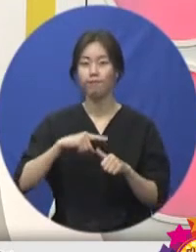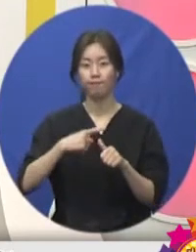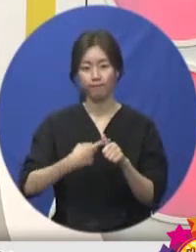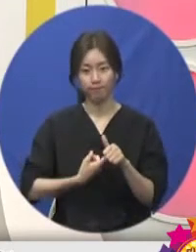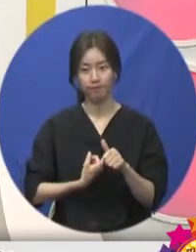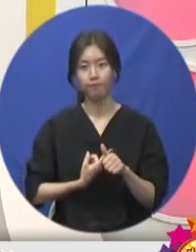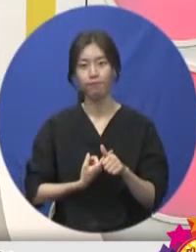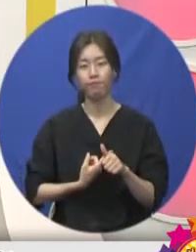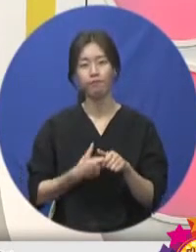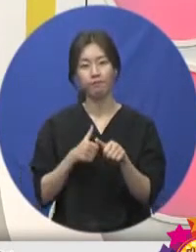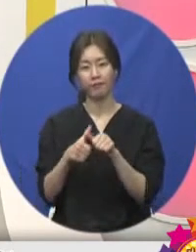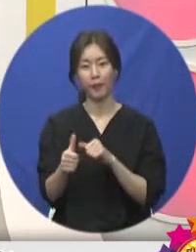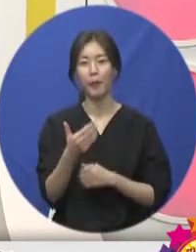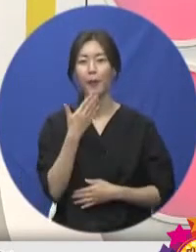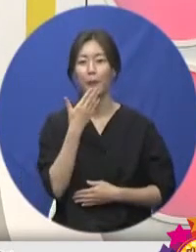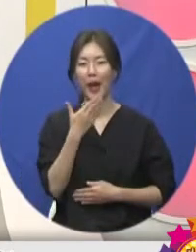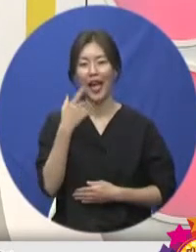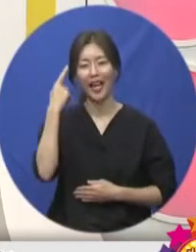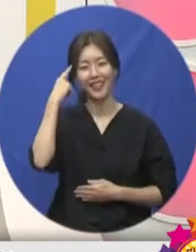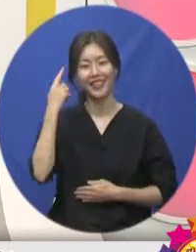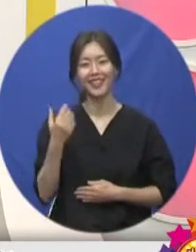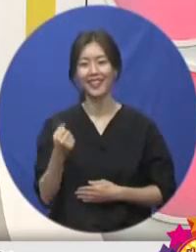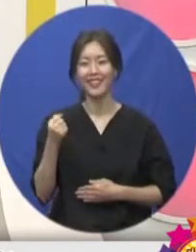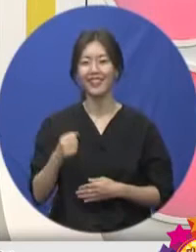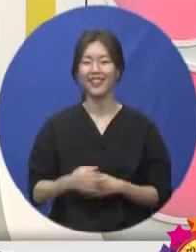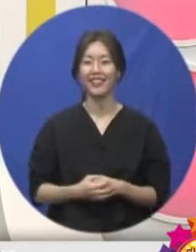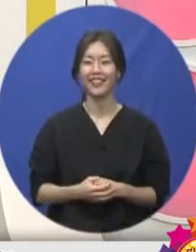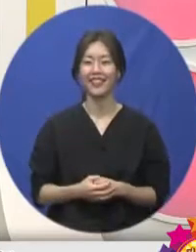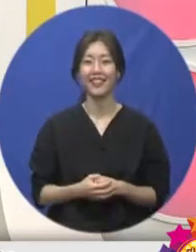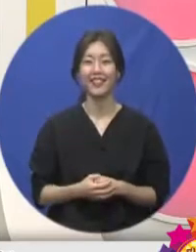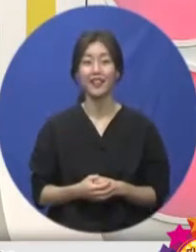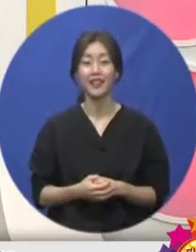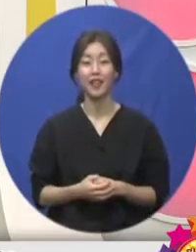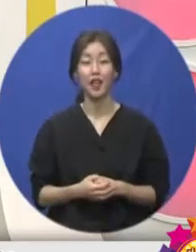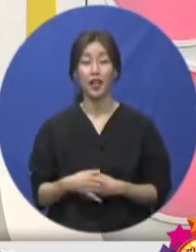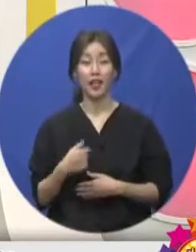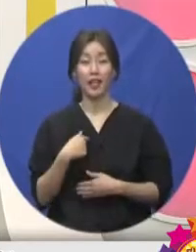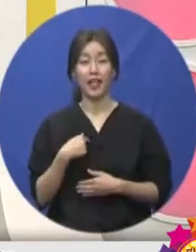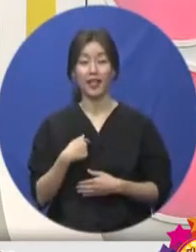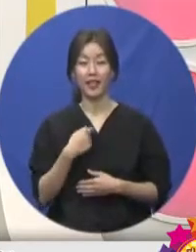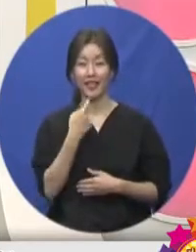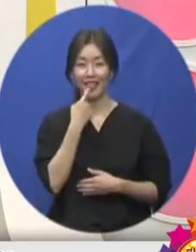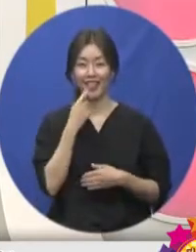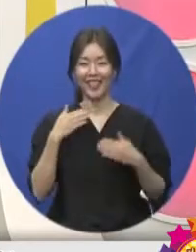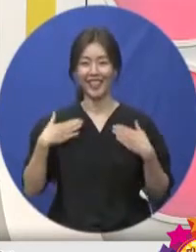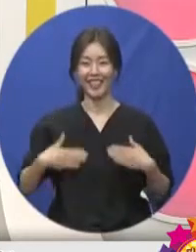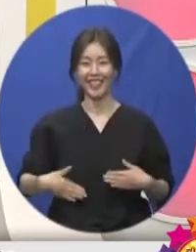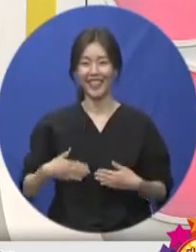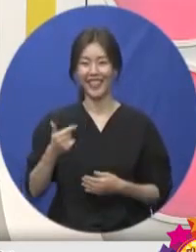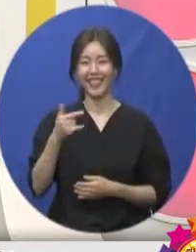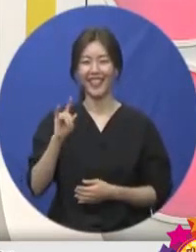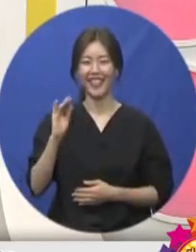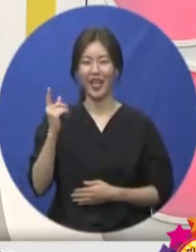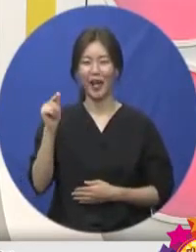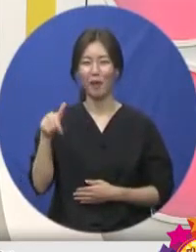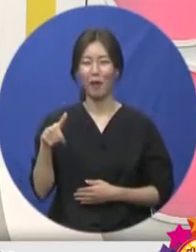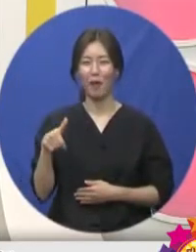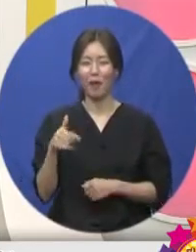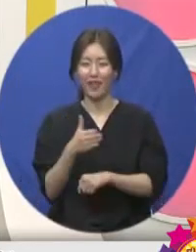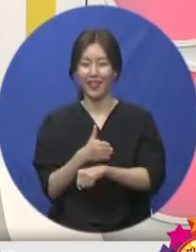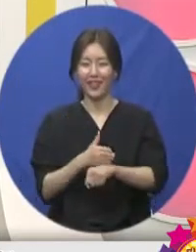이겨낼 수 있다. 그래도 이겨낼 수 있다 그렇게 생각합니다. 그렇습니다. 아버, 저는 내복 네. 있으면 된다고 생각해요. 네? 내복이요? 내복.